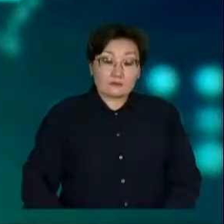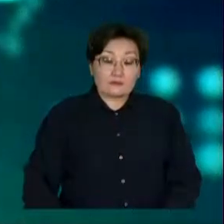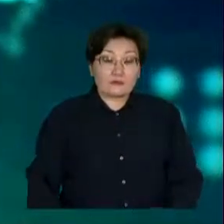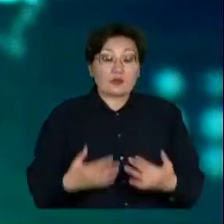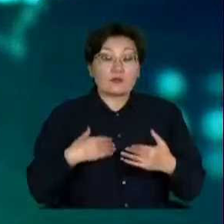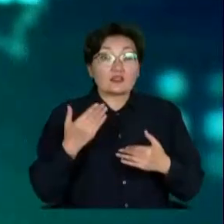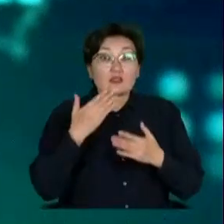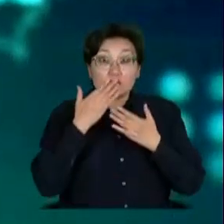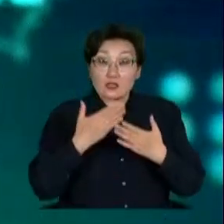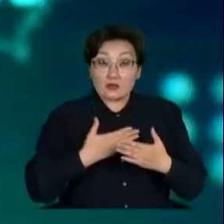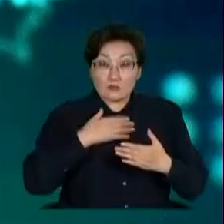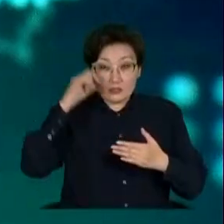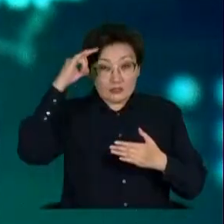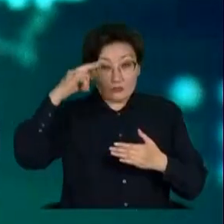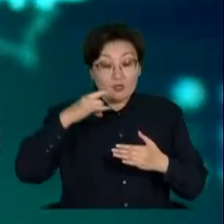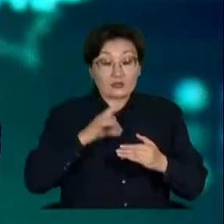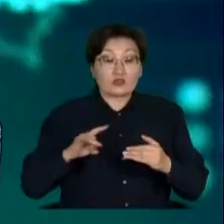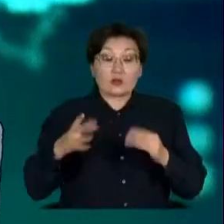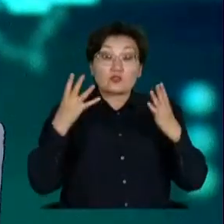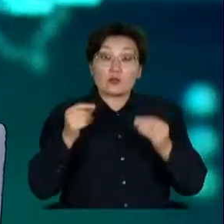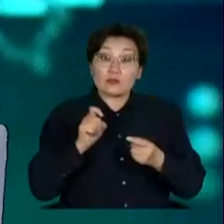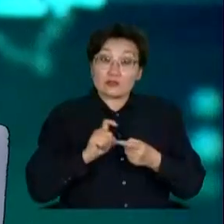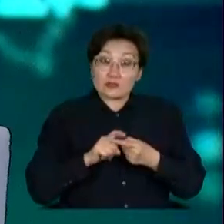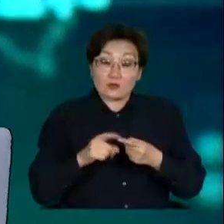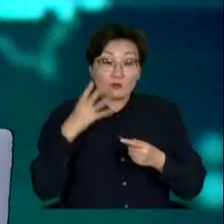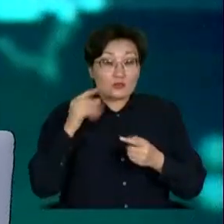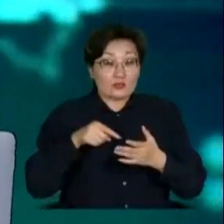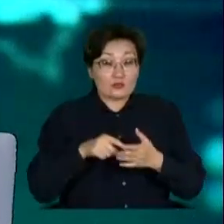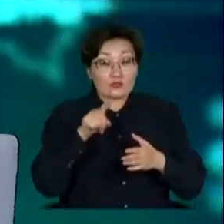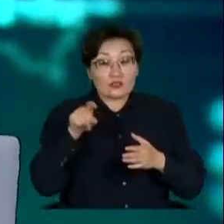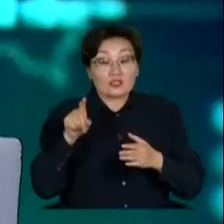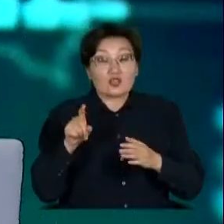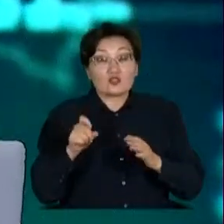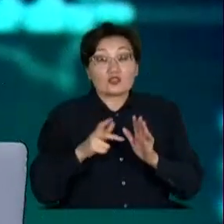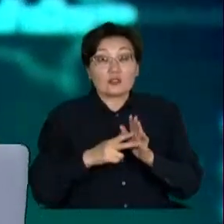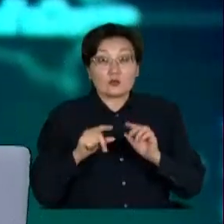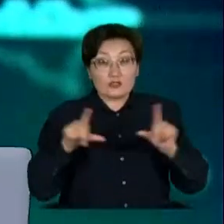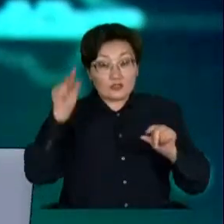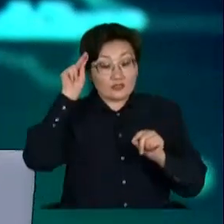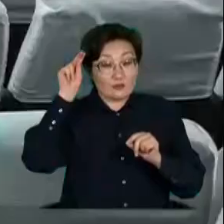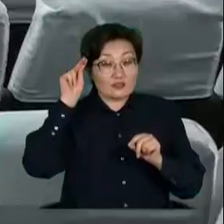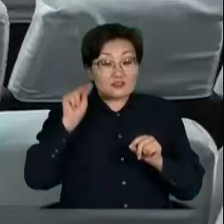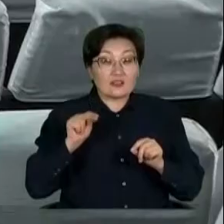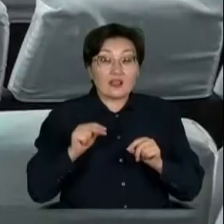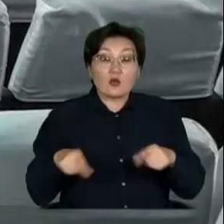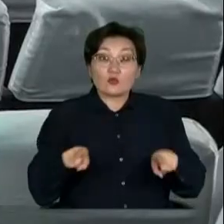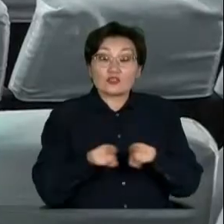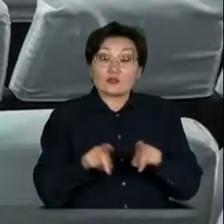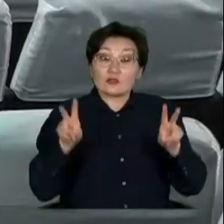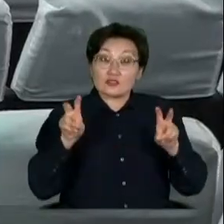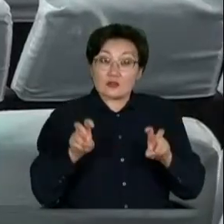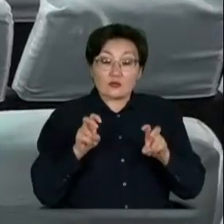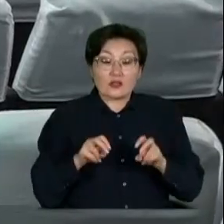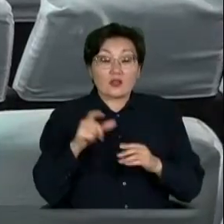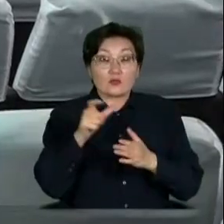Мен сені сүйемін, Қазақстан. Республика күні қарсаңында Алматыдағы нөмірі 108-ші мектеп гимназиясында осындай атаумен